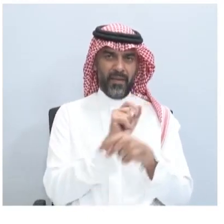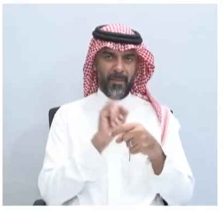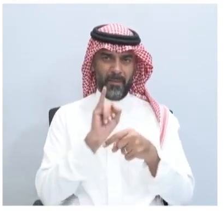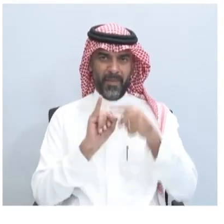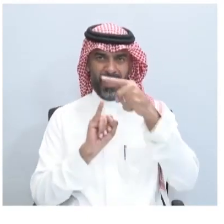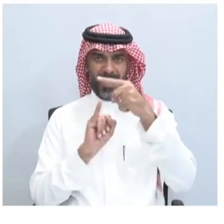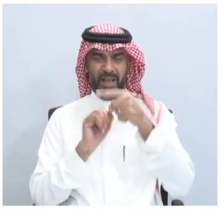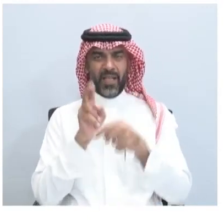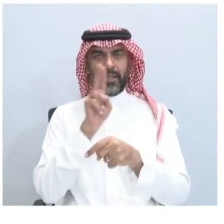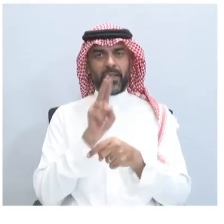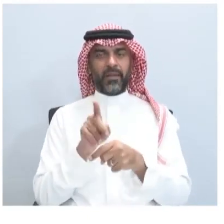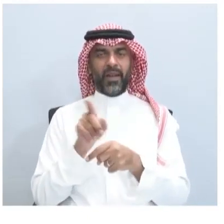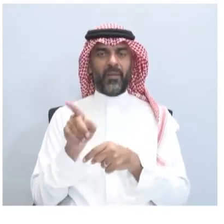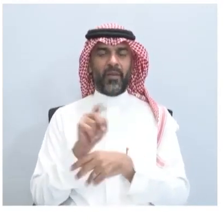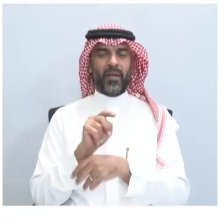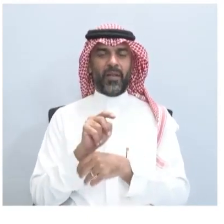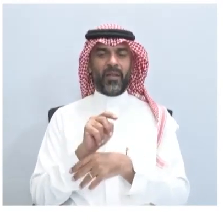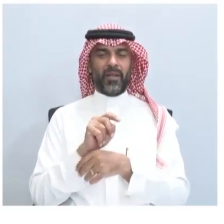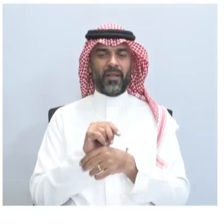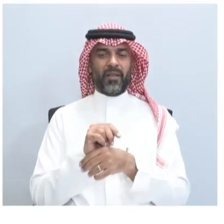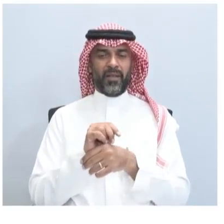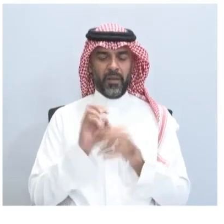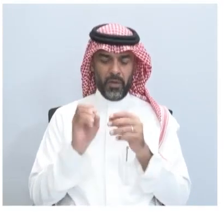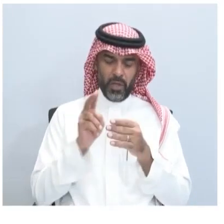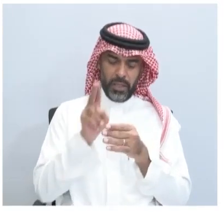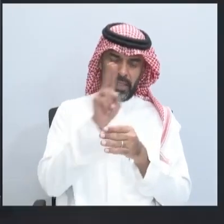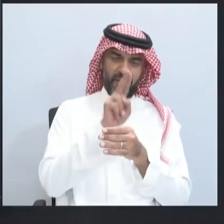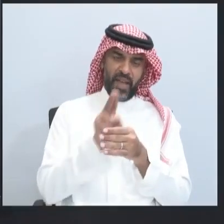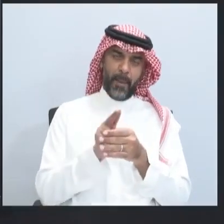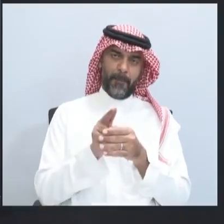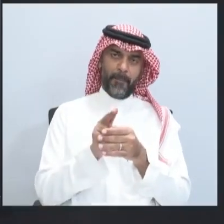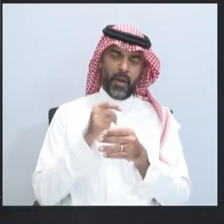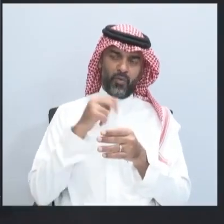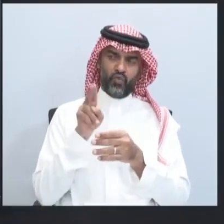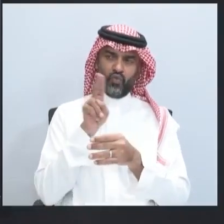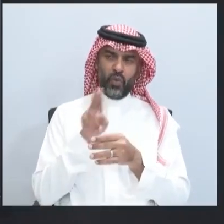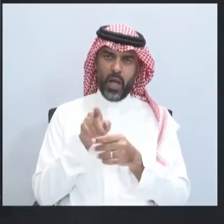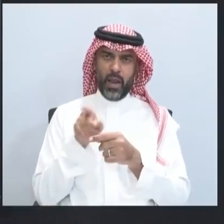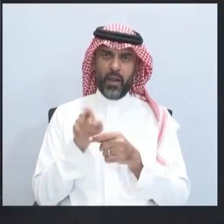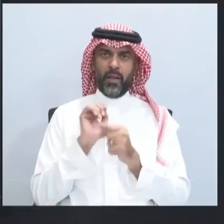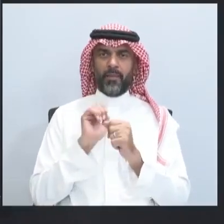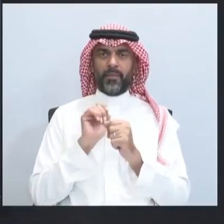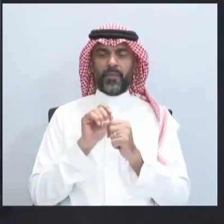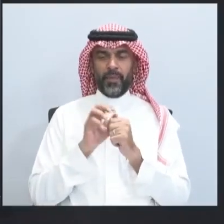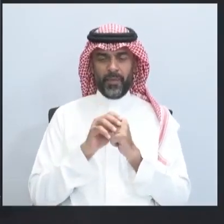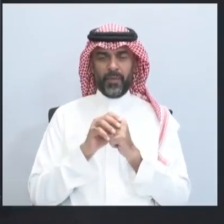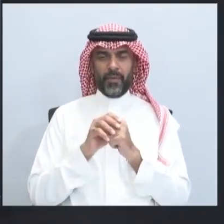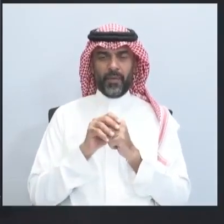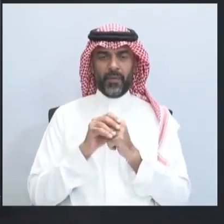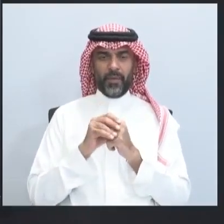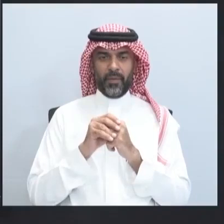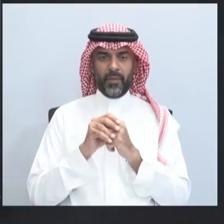احسنتم استفهاميه ولذلك وضعنا علامه استفهام انت تسال فتقول ممن استعرت الكتاب